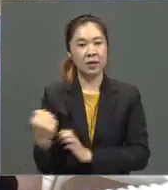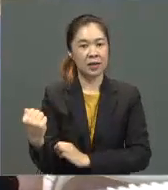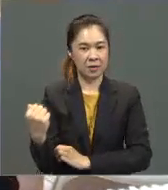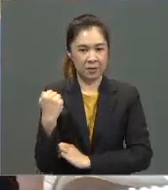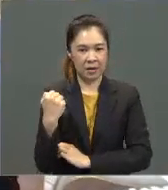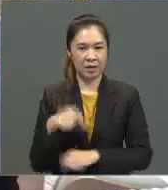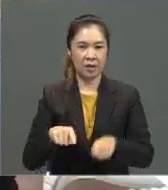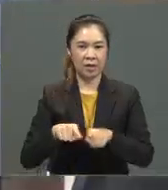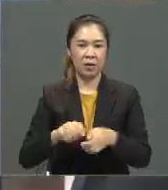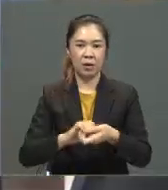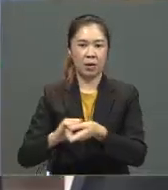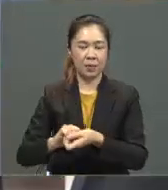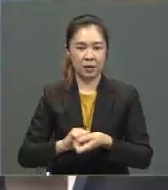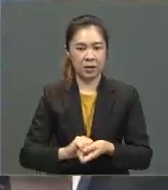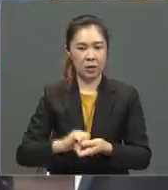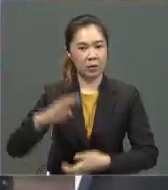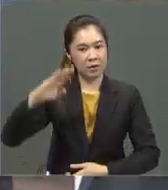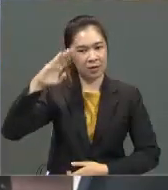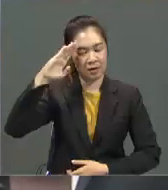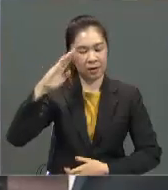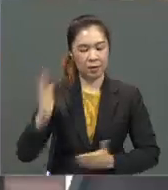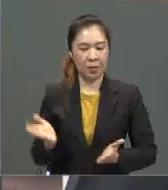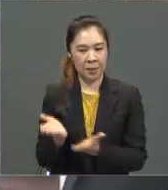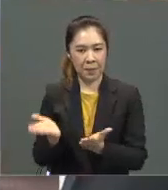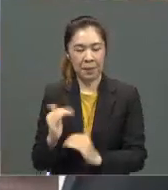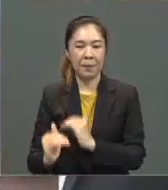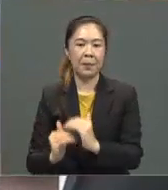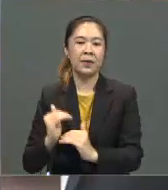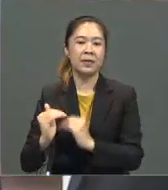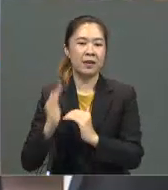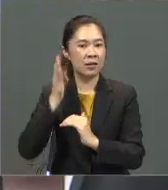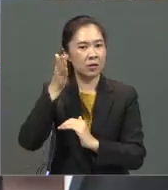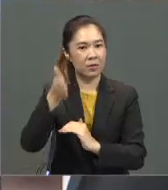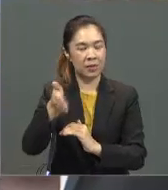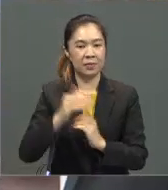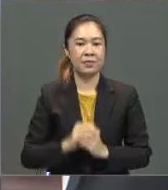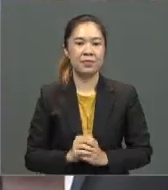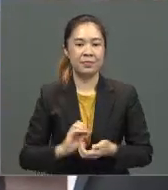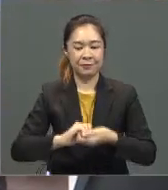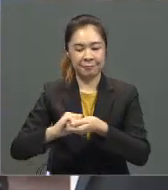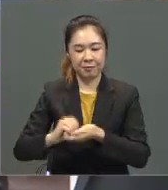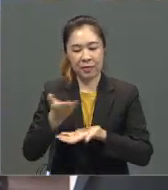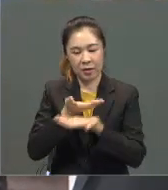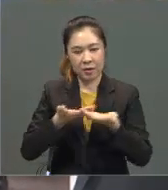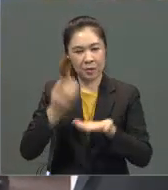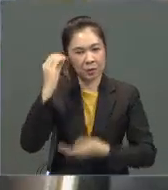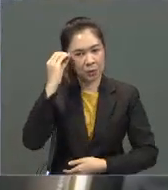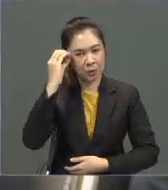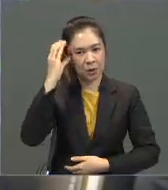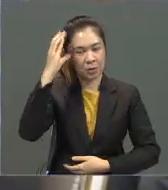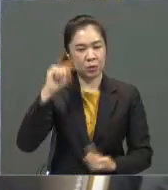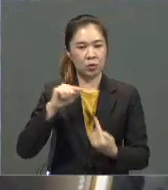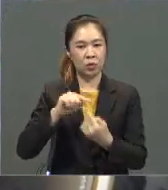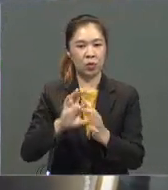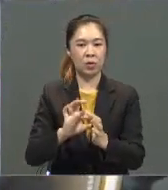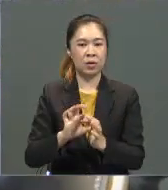งเช่นเดียวกับความร่วมมือทางทหารที่จะพัฒนาให้ยั่งยืนและแน่นแฟ้นต่อไปส่วนความร่วมมือแลกเปลี่ยนความรู้ในสถานการณ์การแพ